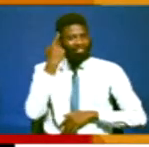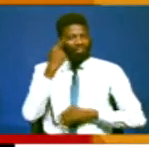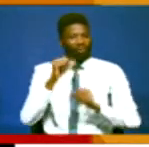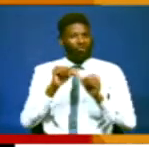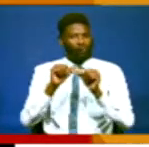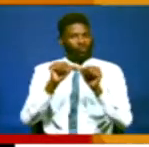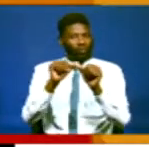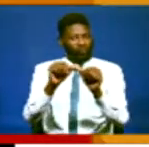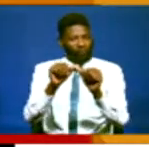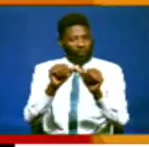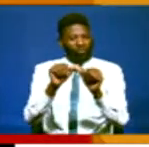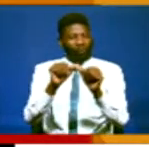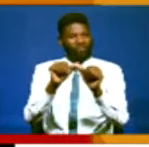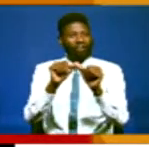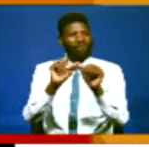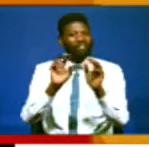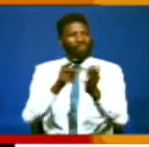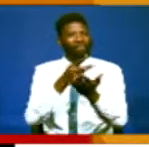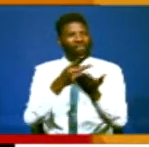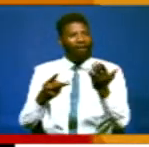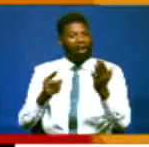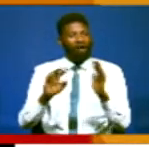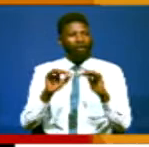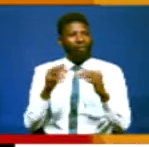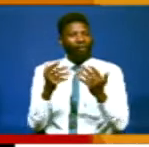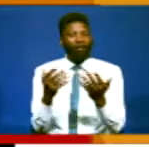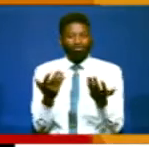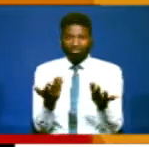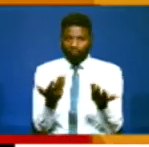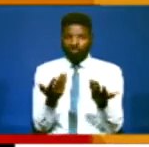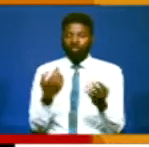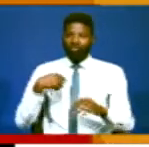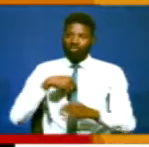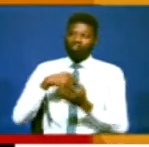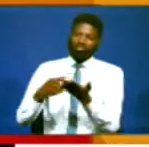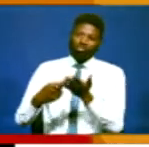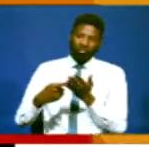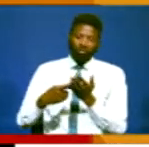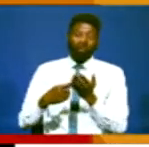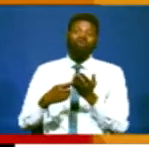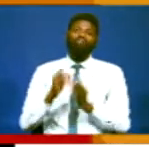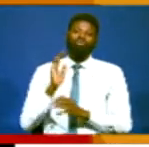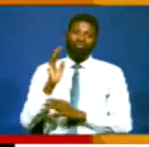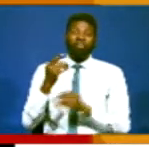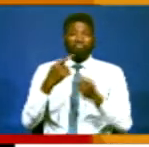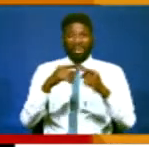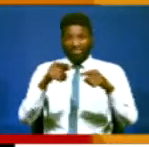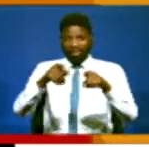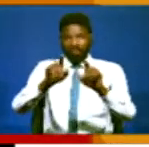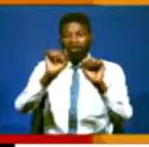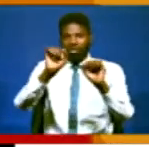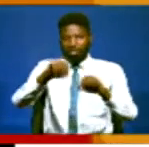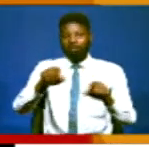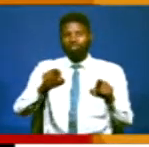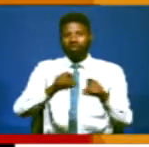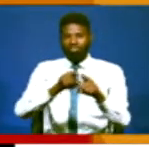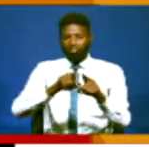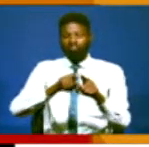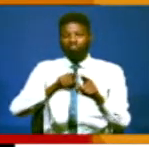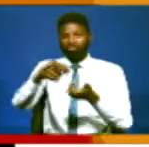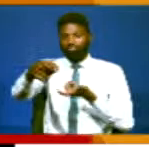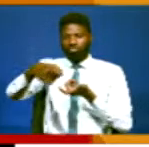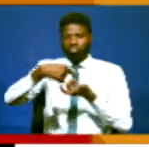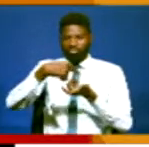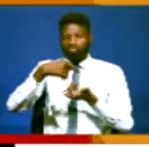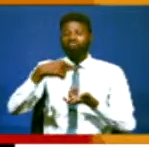walimu na waandishi ambao tutakuwa tunaongea nayo. Lakini mtazamaji wewe pia unaweza sema nasi katika mtandao wa kijamii. Kule ukurasa wa Facebook ni at KBC Channel